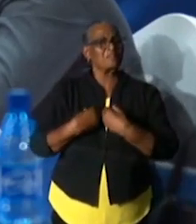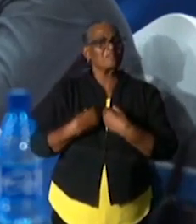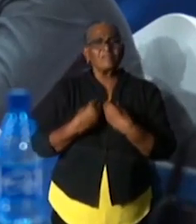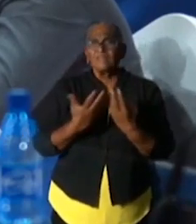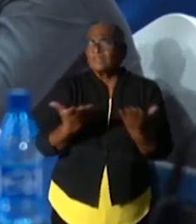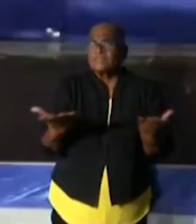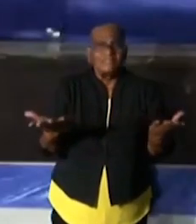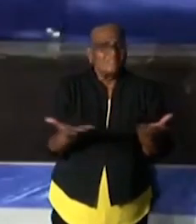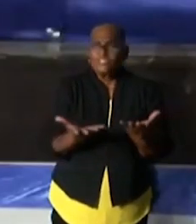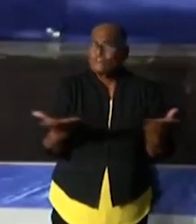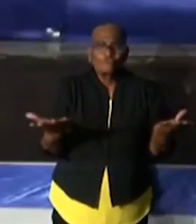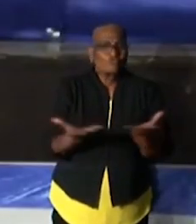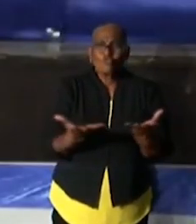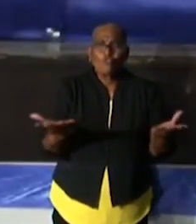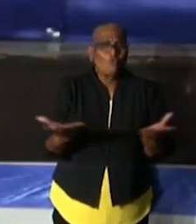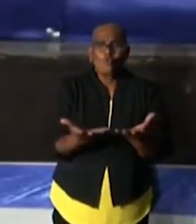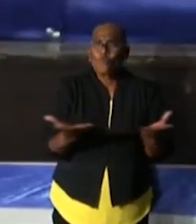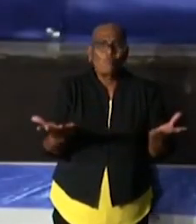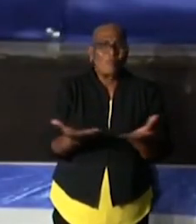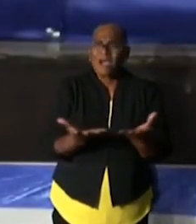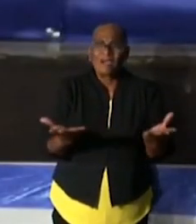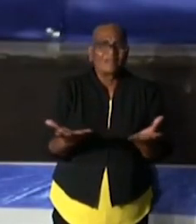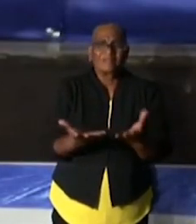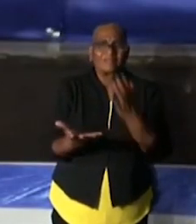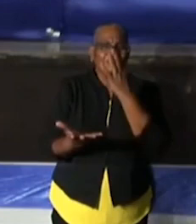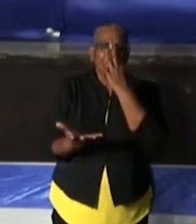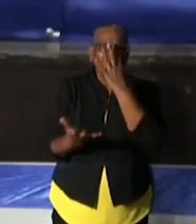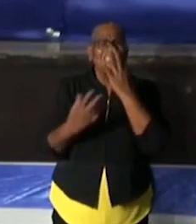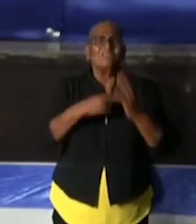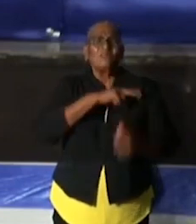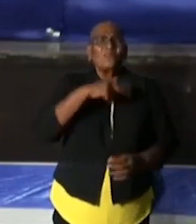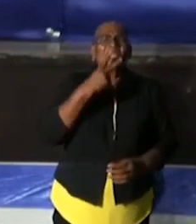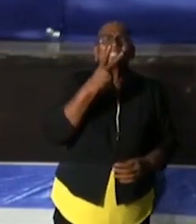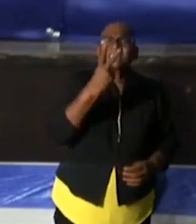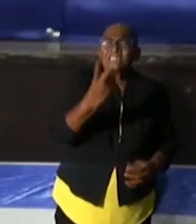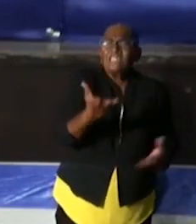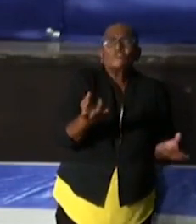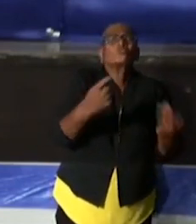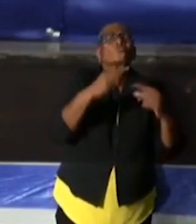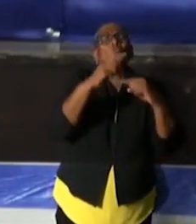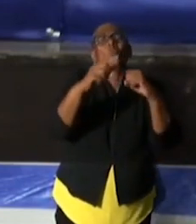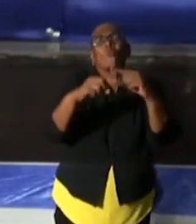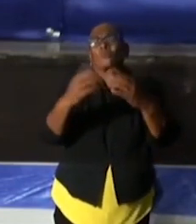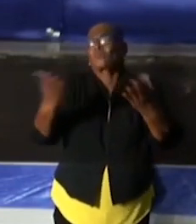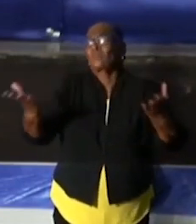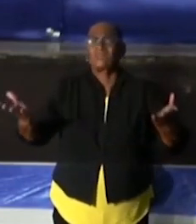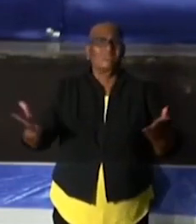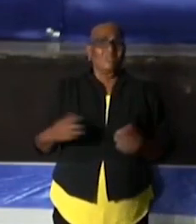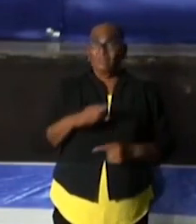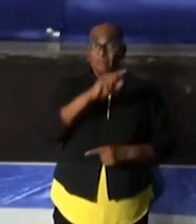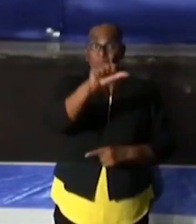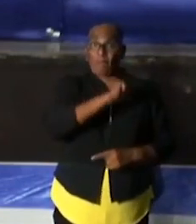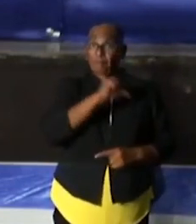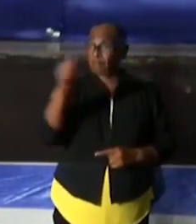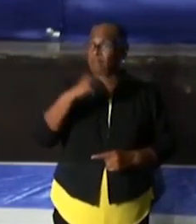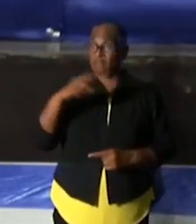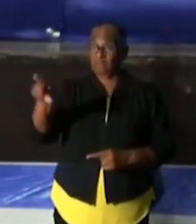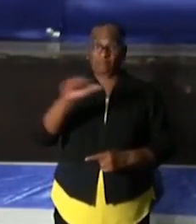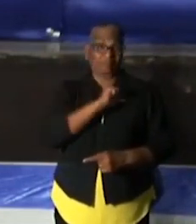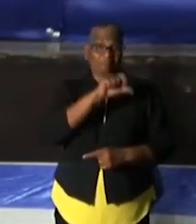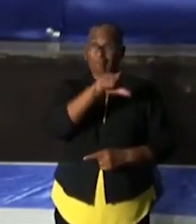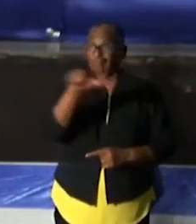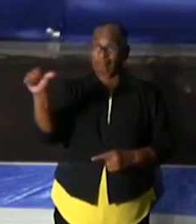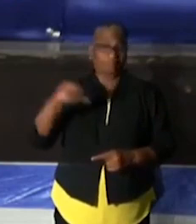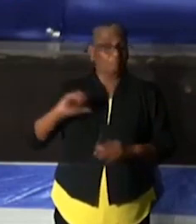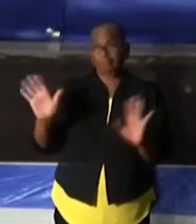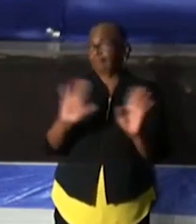open zomaar, we proberen het verantwoord te doen, zien we dit soort van ontwikkelingen. En ik beschuldig niemand, maar als u zich